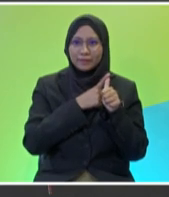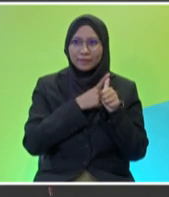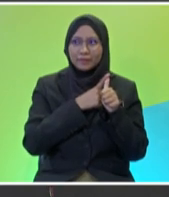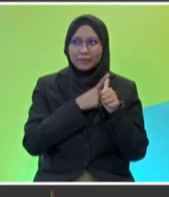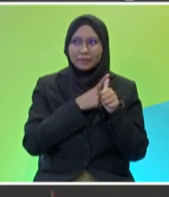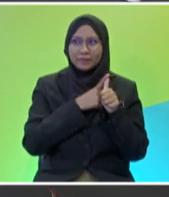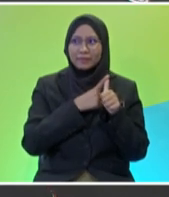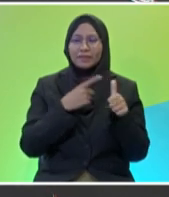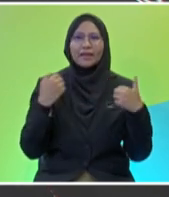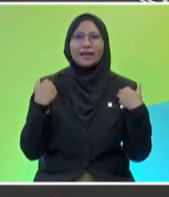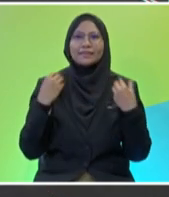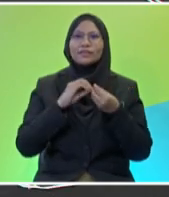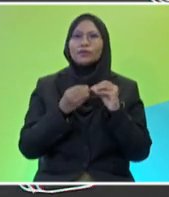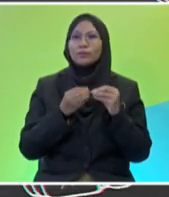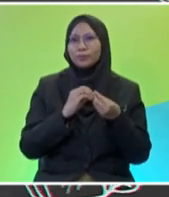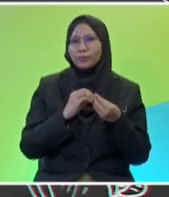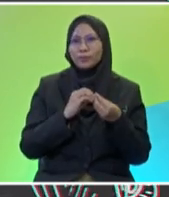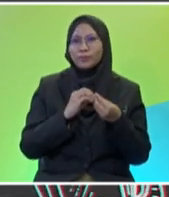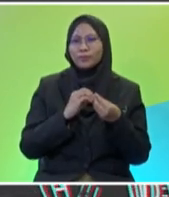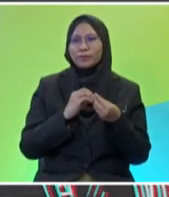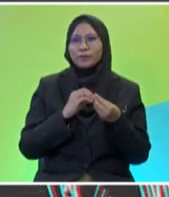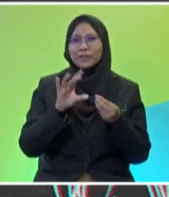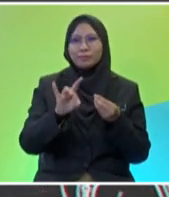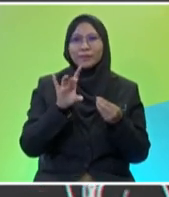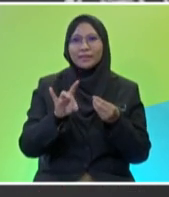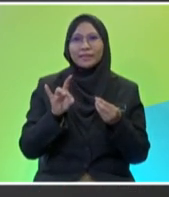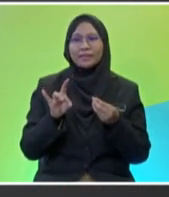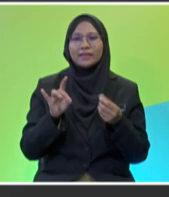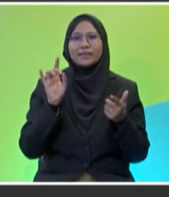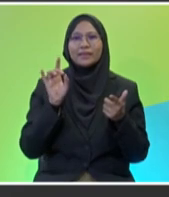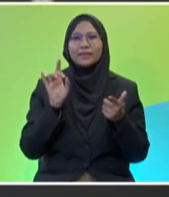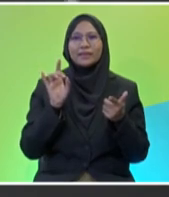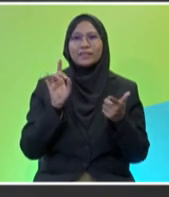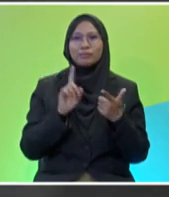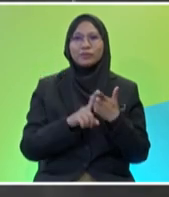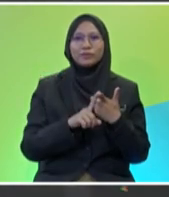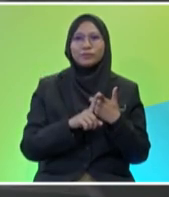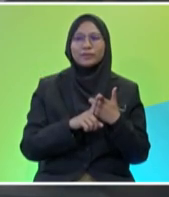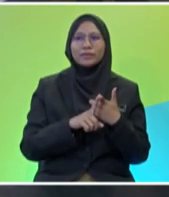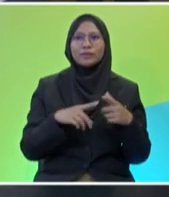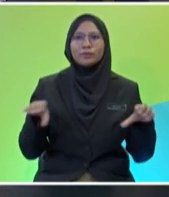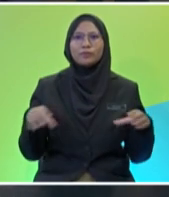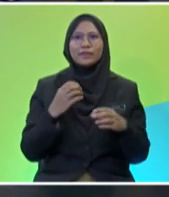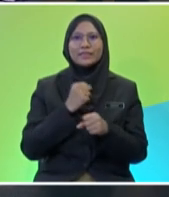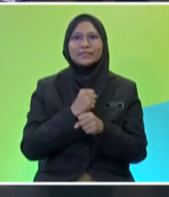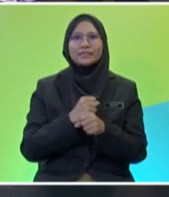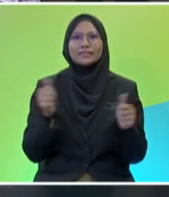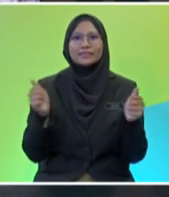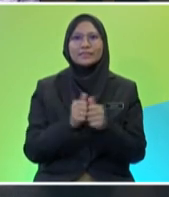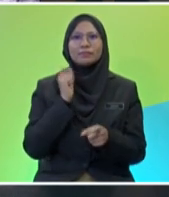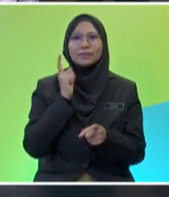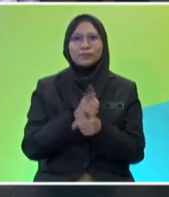yang cepat kemudian layanan peringatan yang profesional disediakan oleh agensi prima dan awam